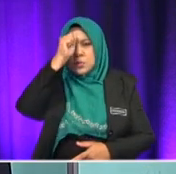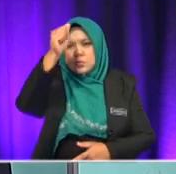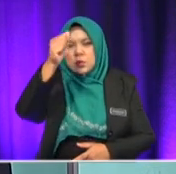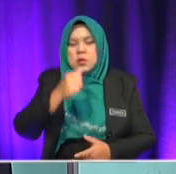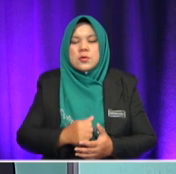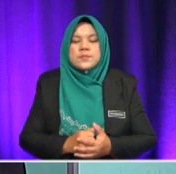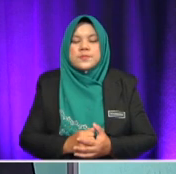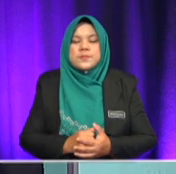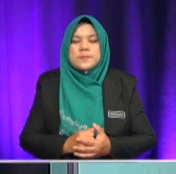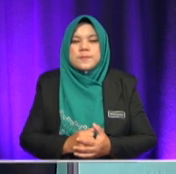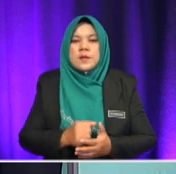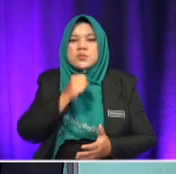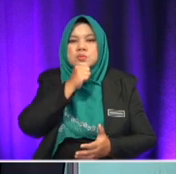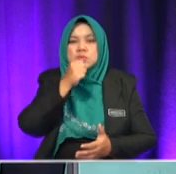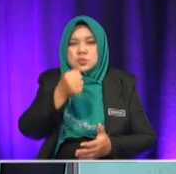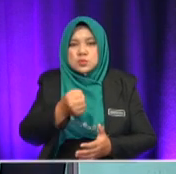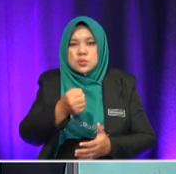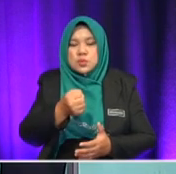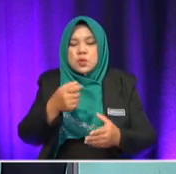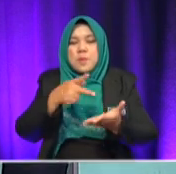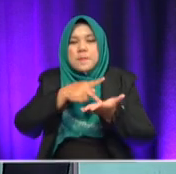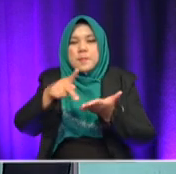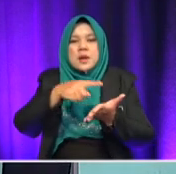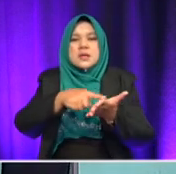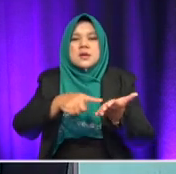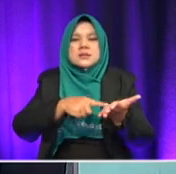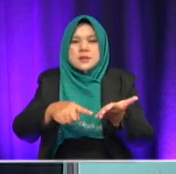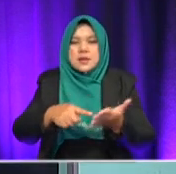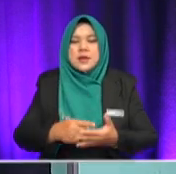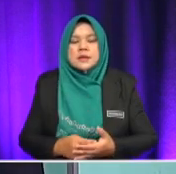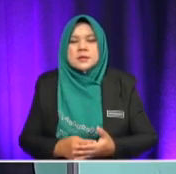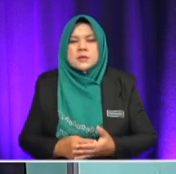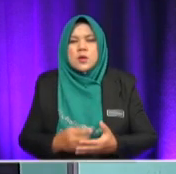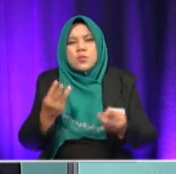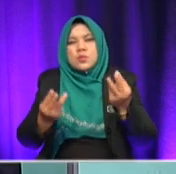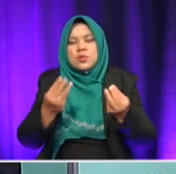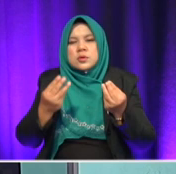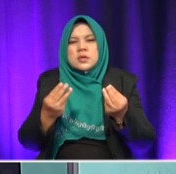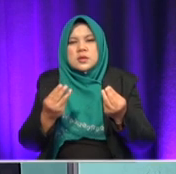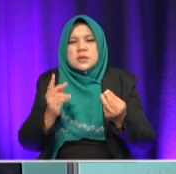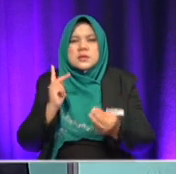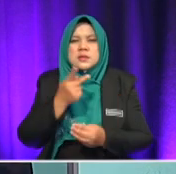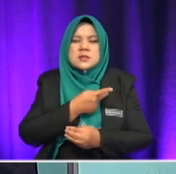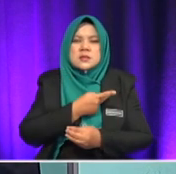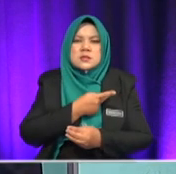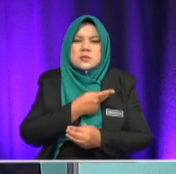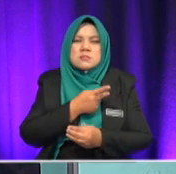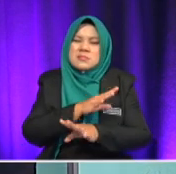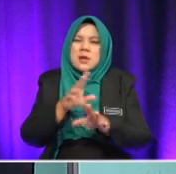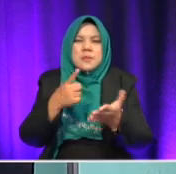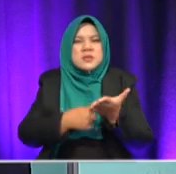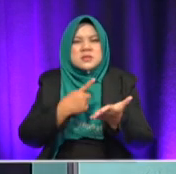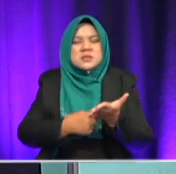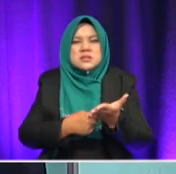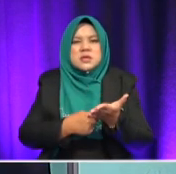Wa Ta'ala mensyariatkan zakat kepada kita semua ya mungkin kita pun kalaulah kita tak bincang benda ini mungkin